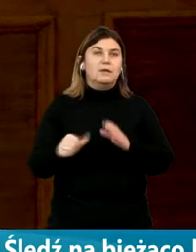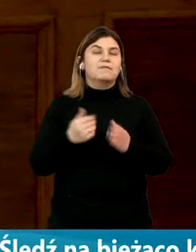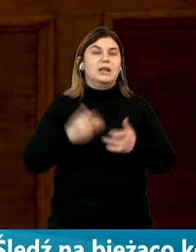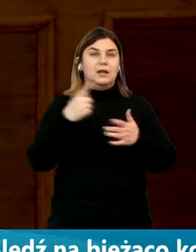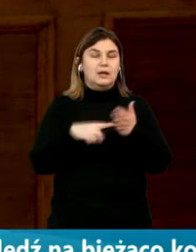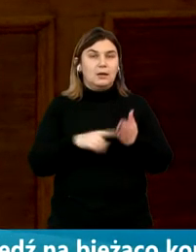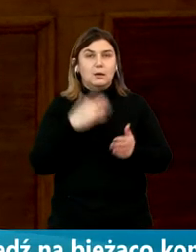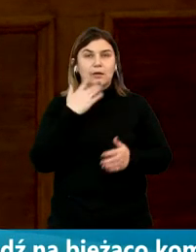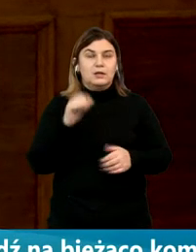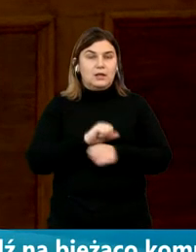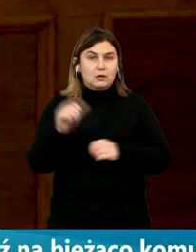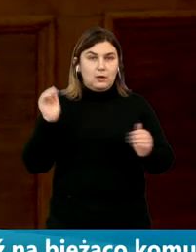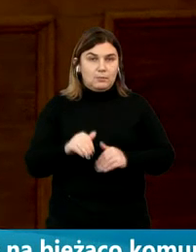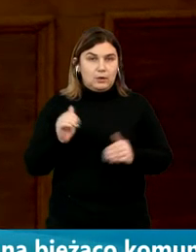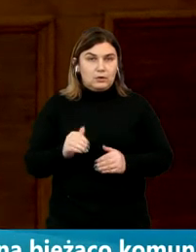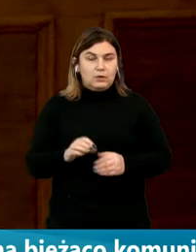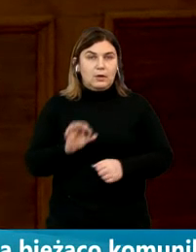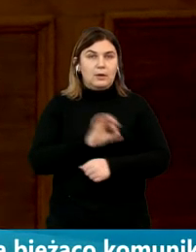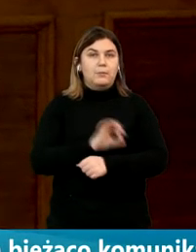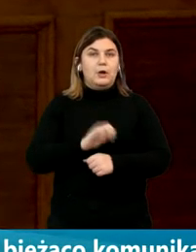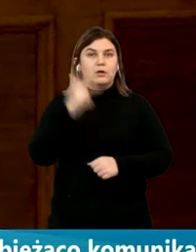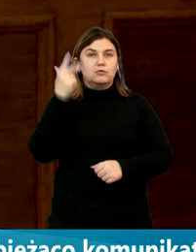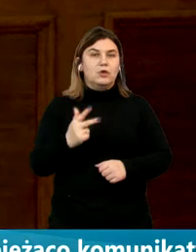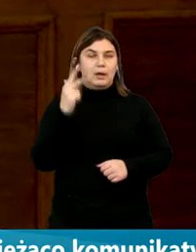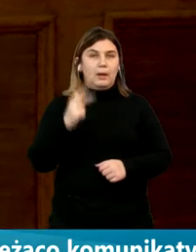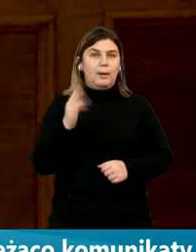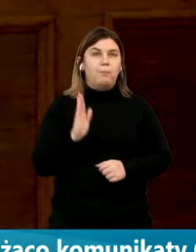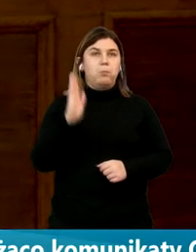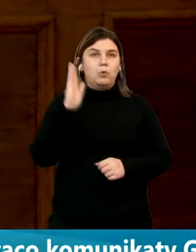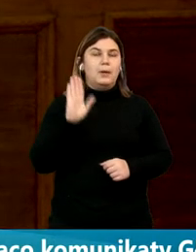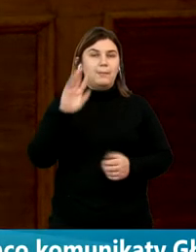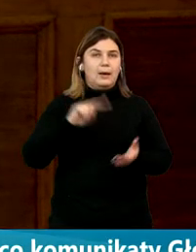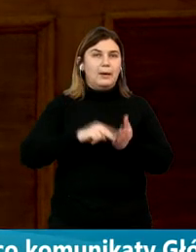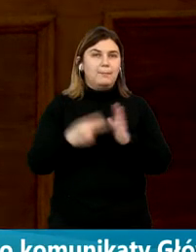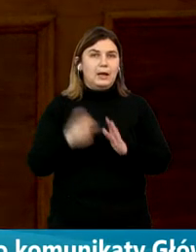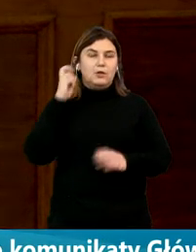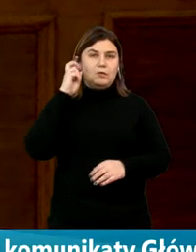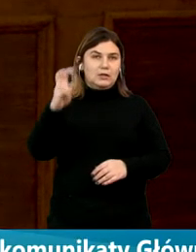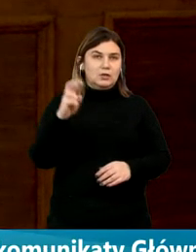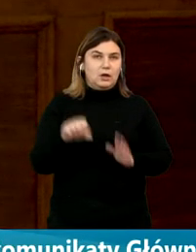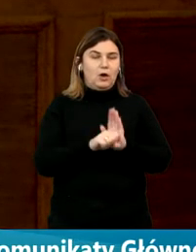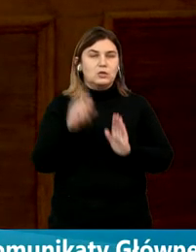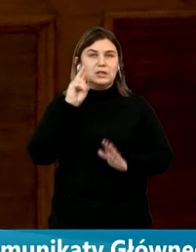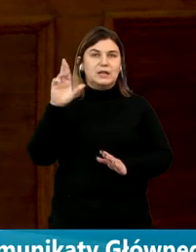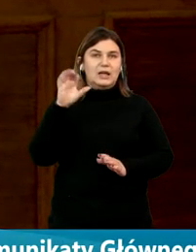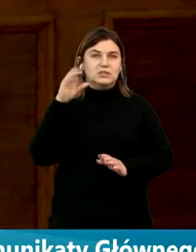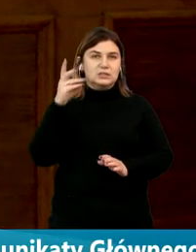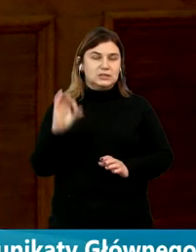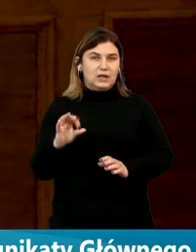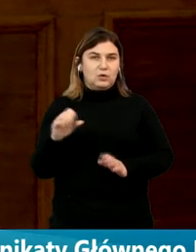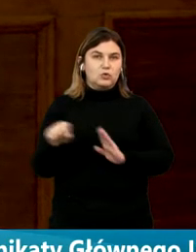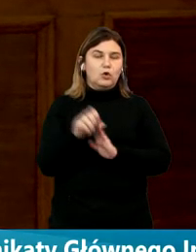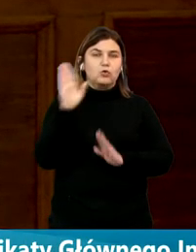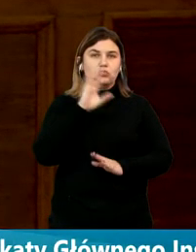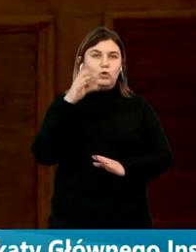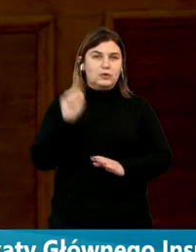jest szansa, aby projekt trzeciego etapu trasy północnej zawierał już w sobie planowany tramwaj od Krasińskiego do Szosy Polskiej. Takie skonstruowanie projektu mogłoby